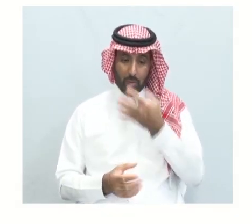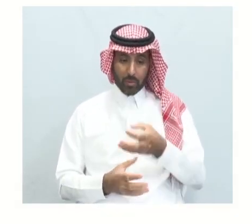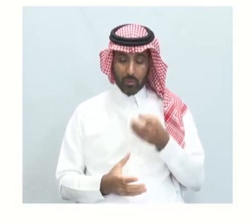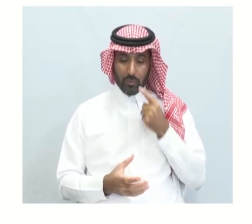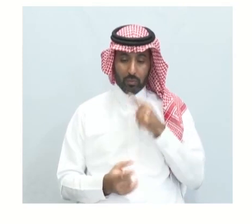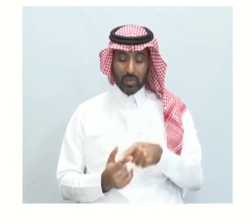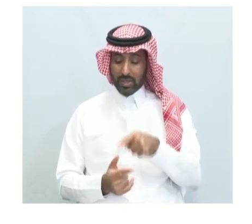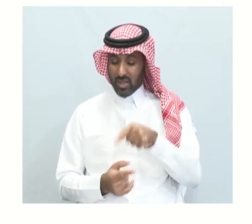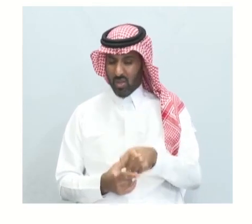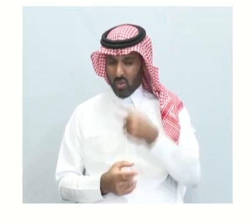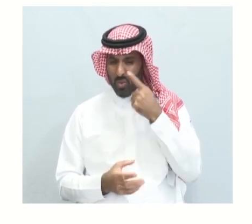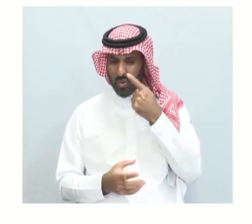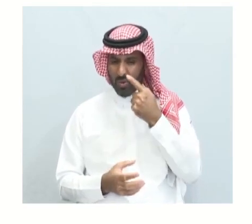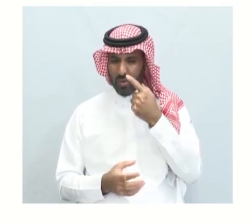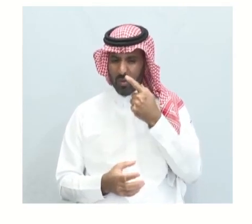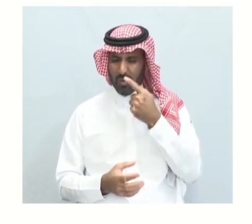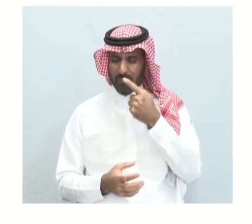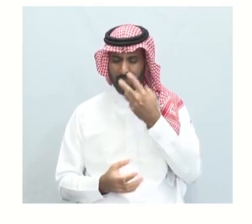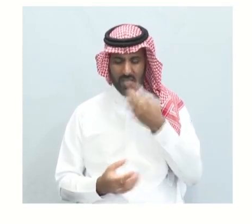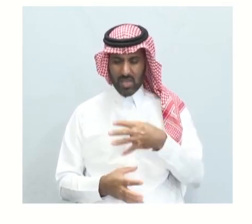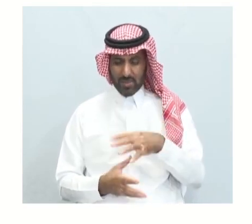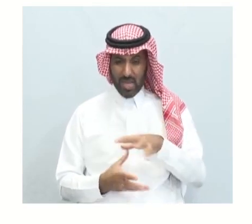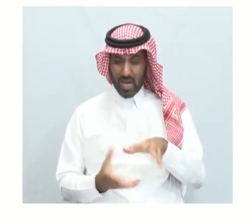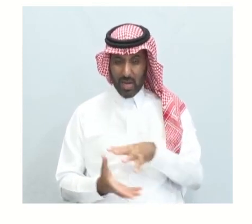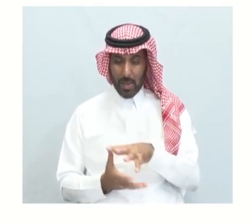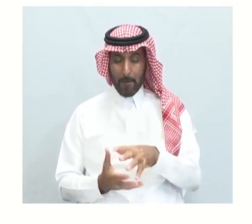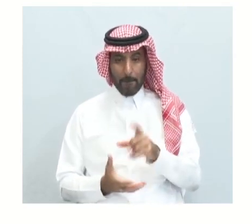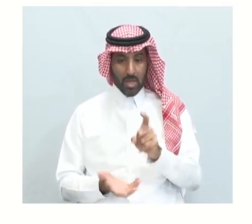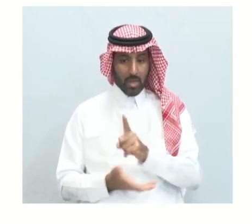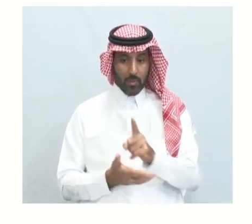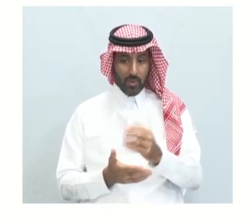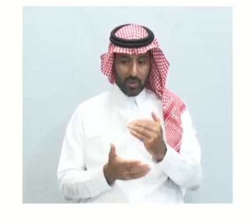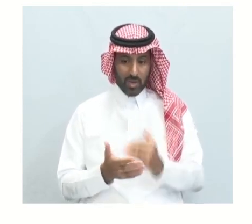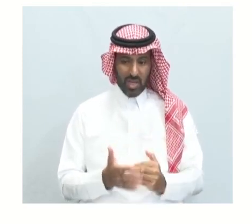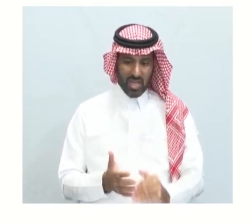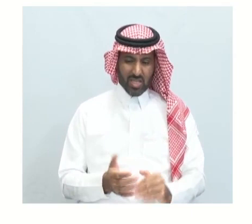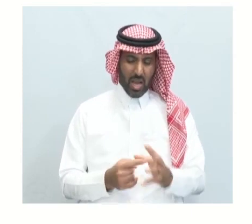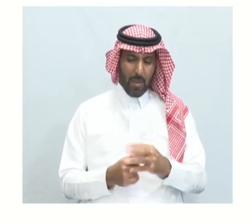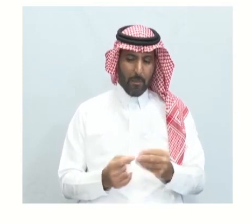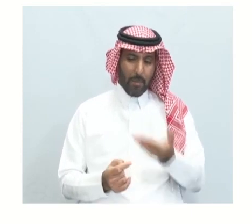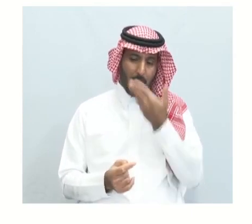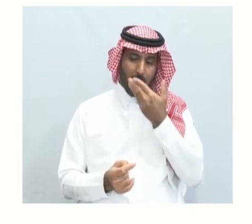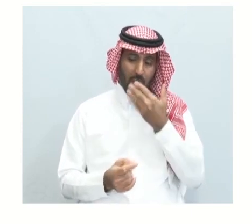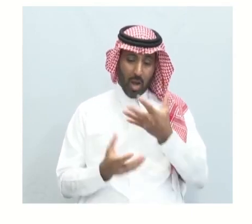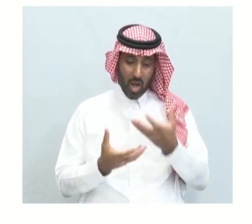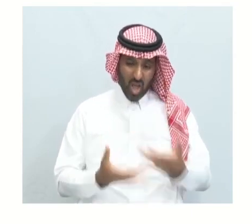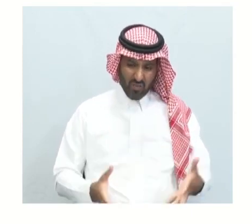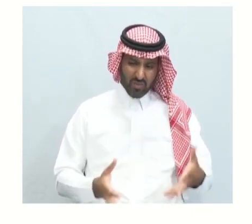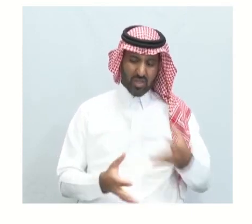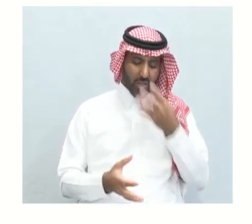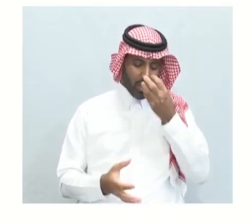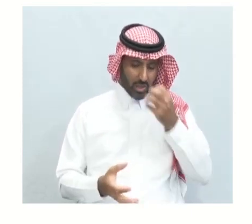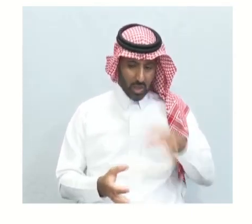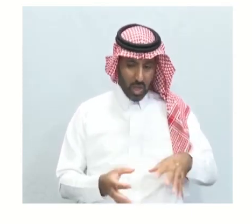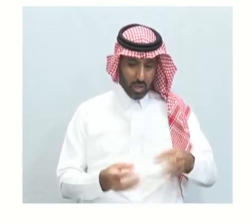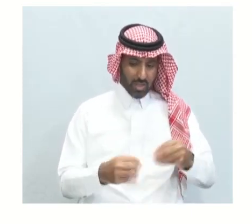المياه الجوفيه فتؤدي الى ظهور قضايا بيئيه منها انخفاض مستوى المياه الخسف والتلوث